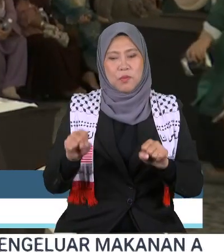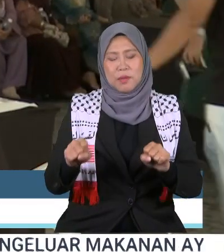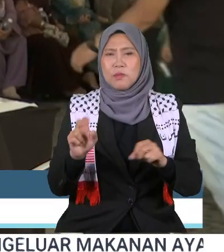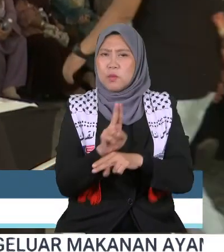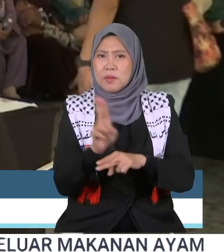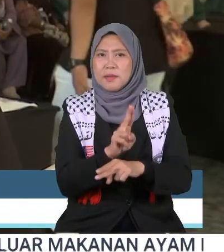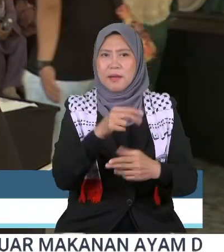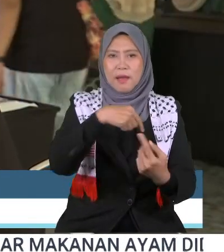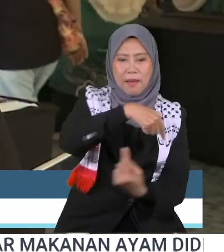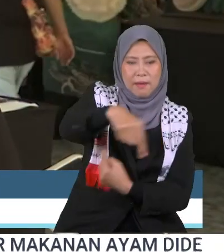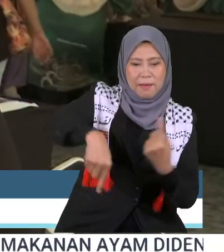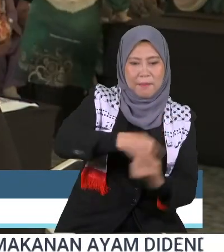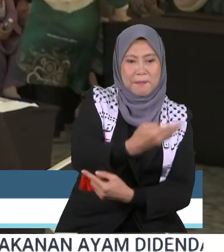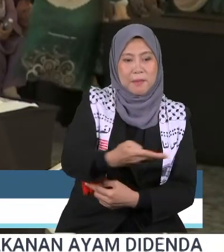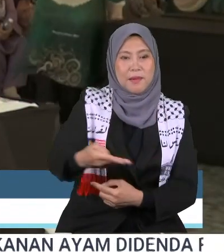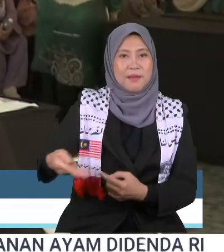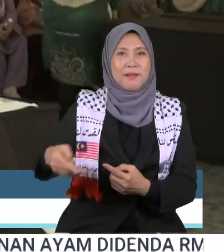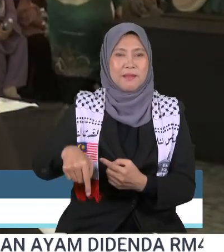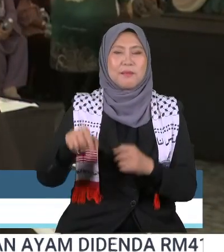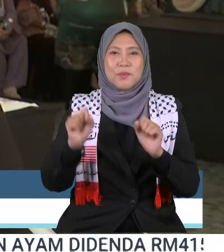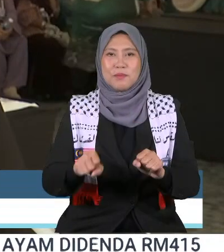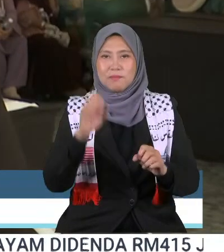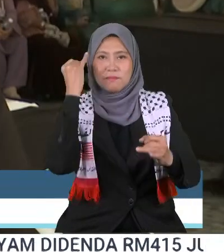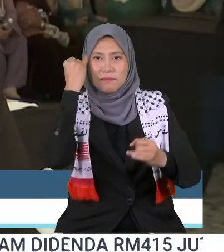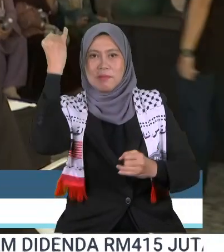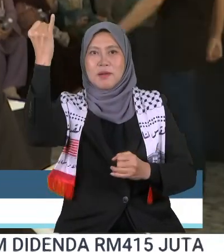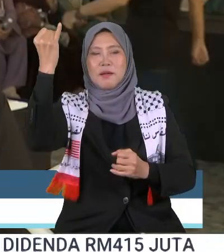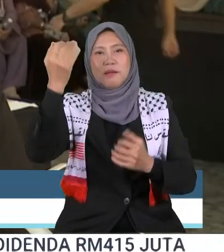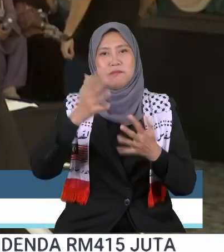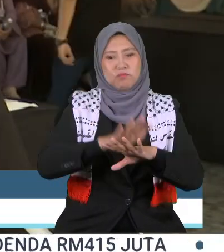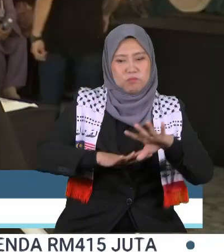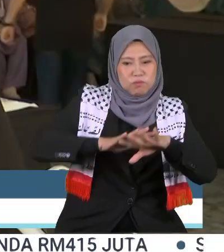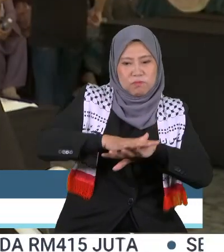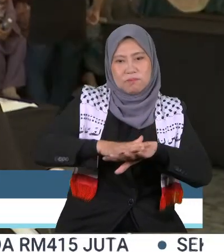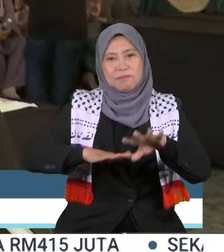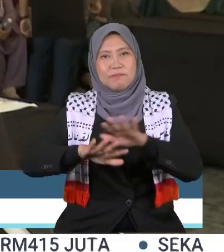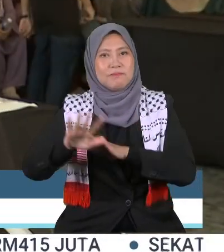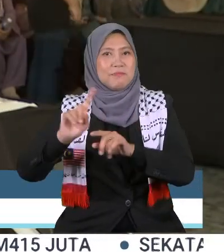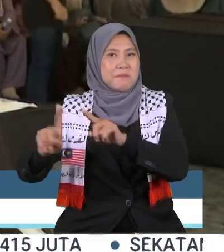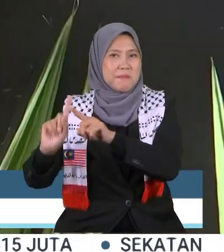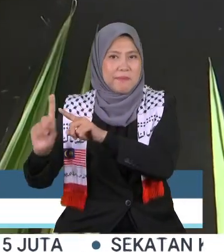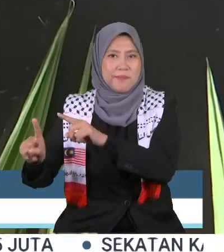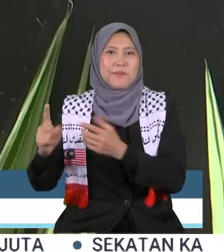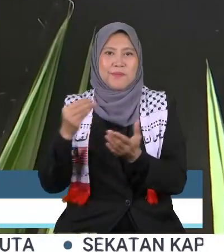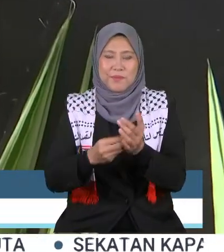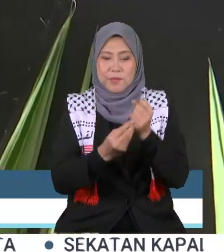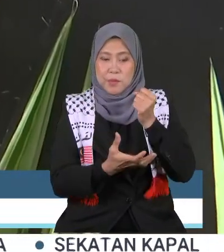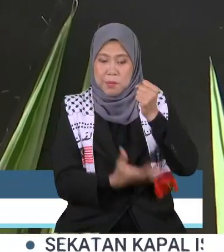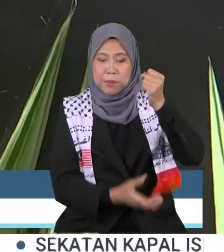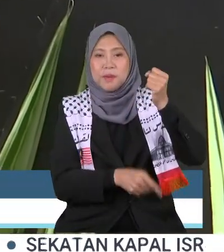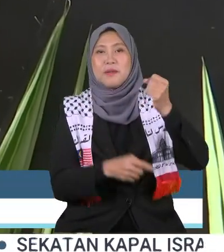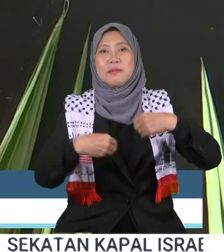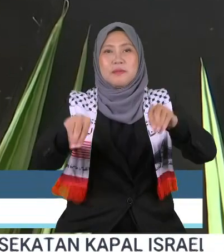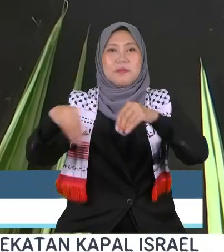memanipulasikan alam sekitar menjadi satu bahan baru untuk dijadikan menjana pendapatan masyarakat.